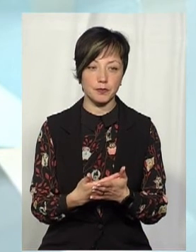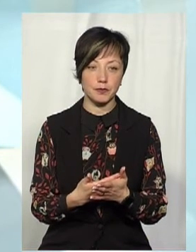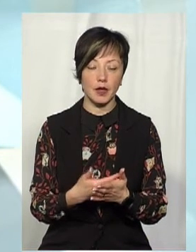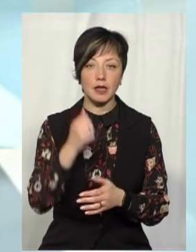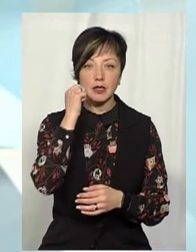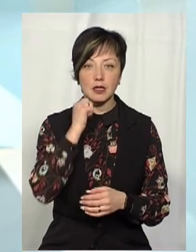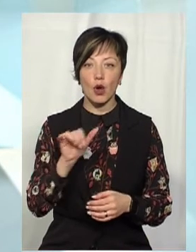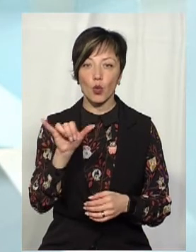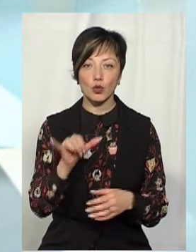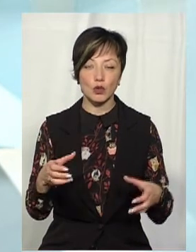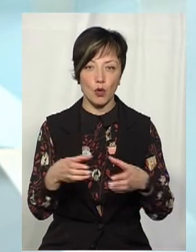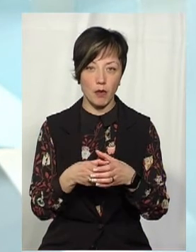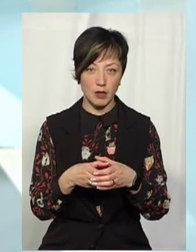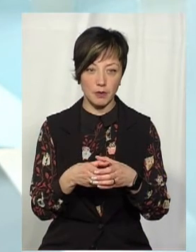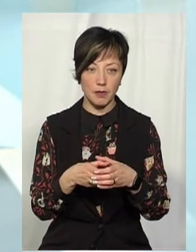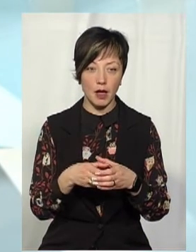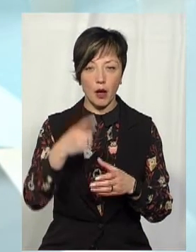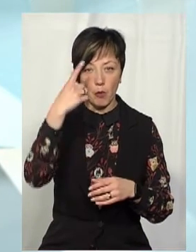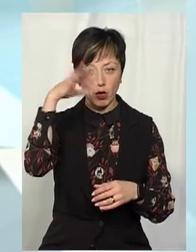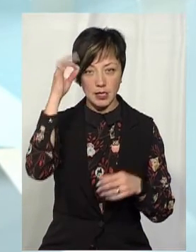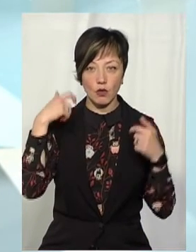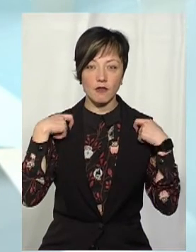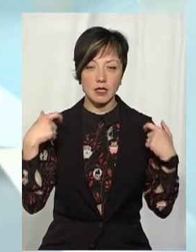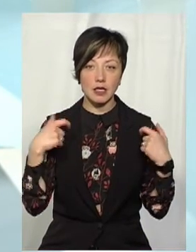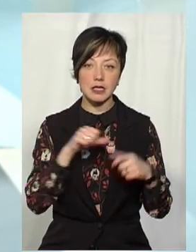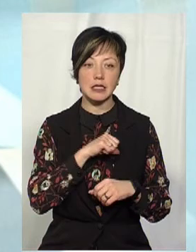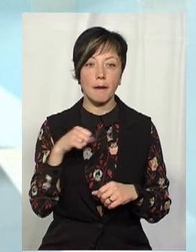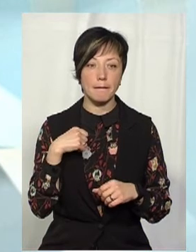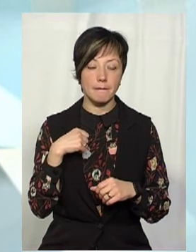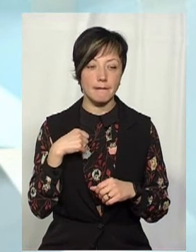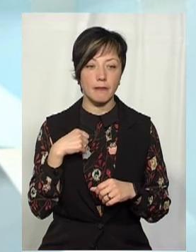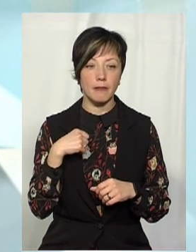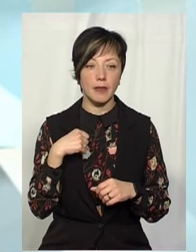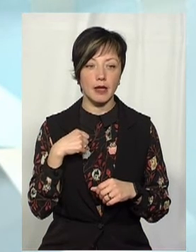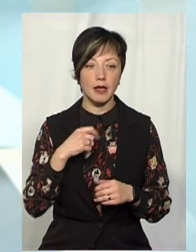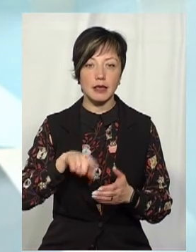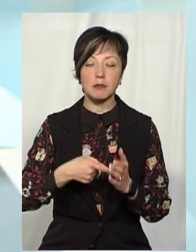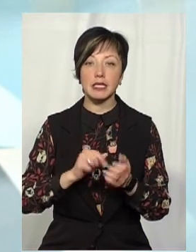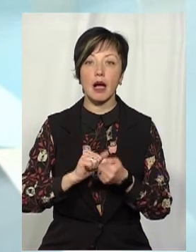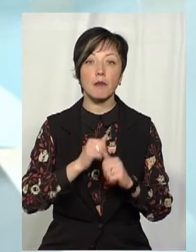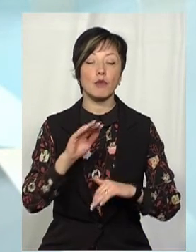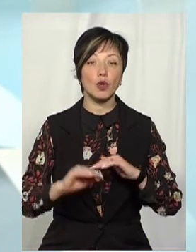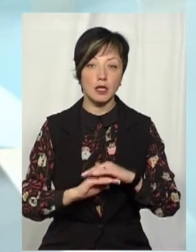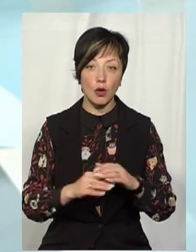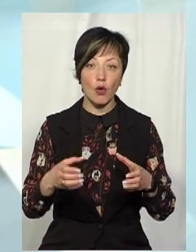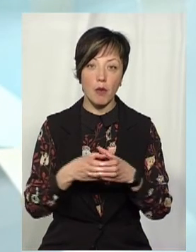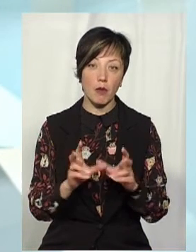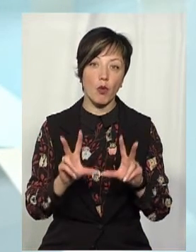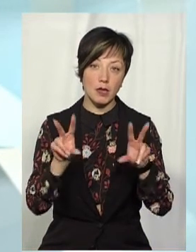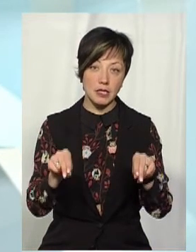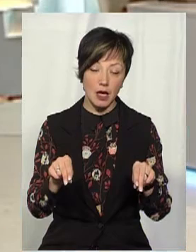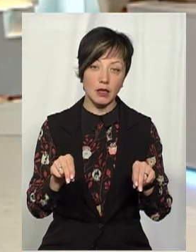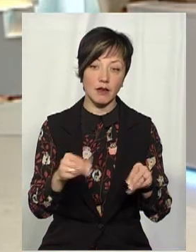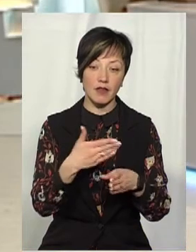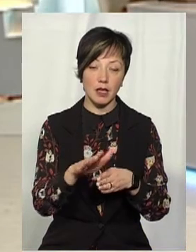по Староушицькій громаді. Поліцейський офіцер громади, він сам з міста Кам'янця-Подільського, і громада пообіцяла,